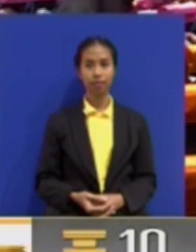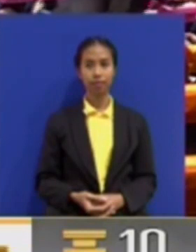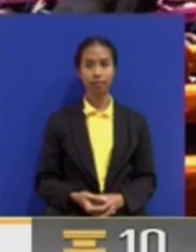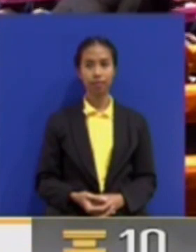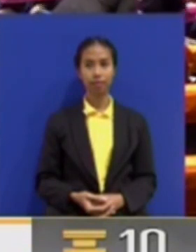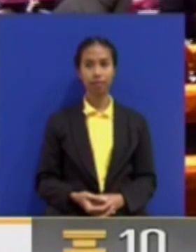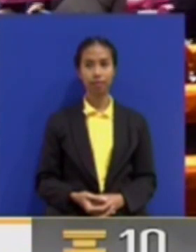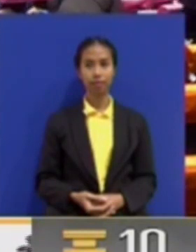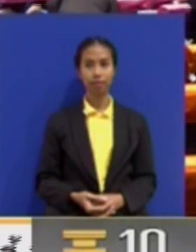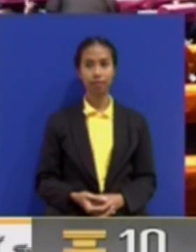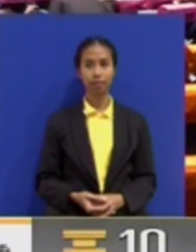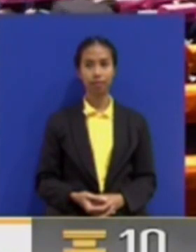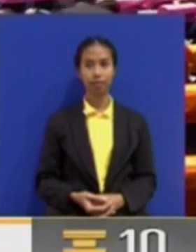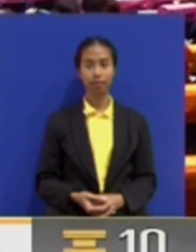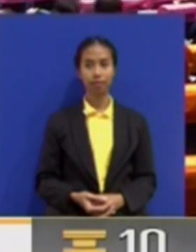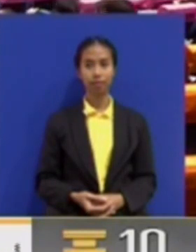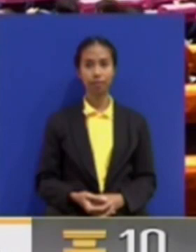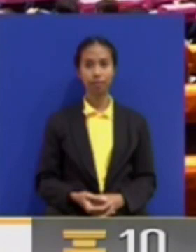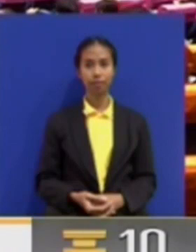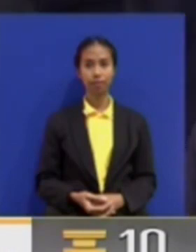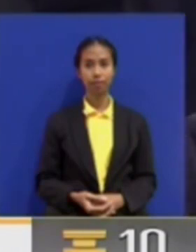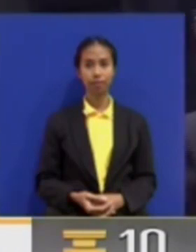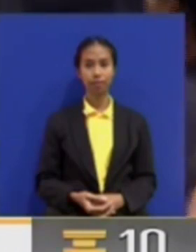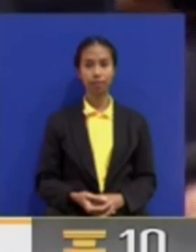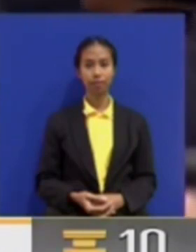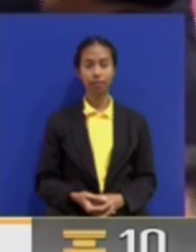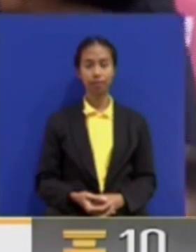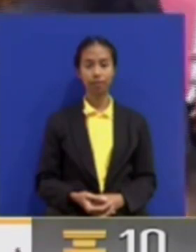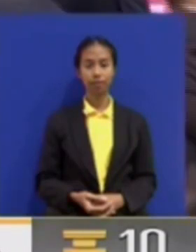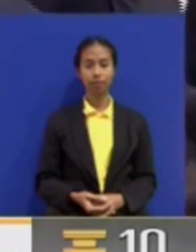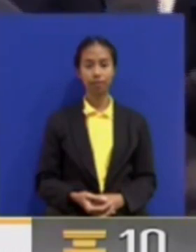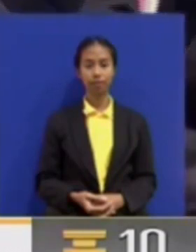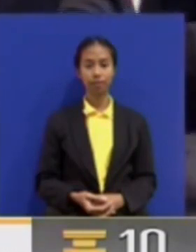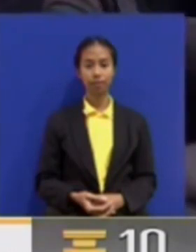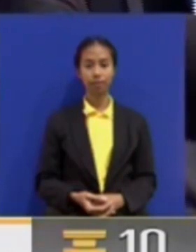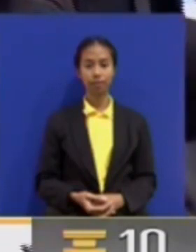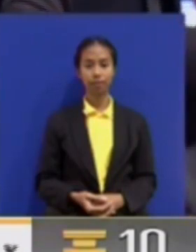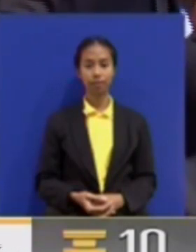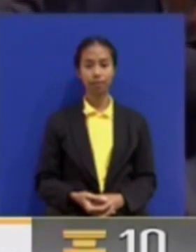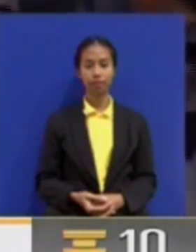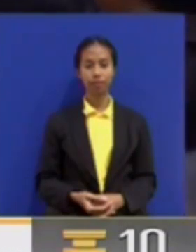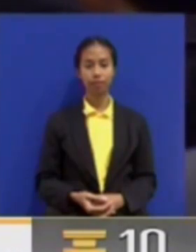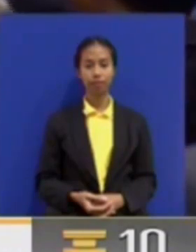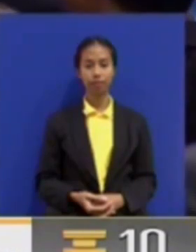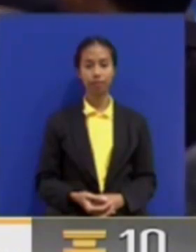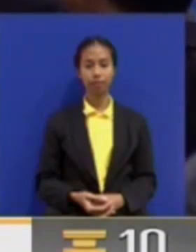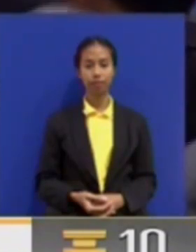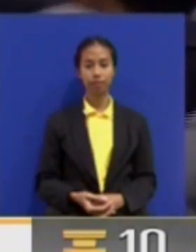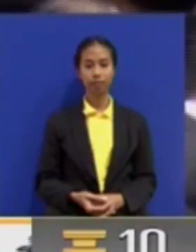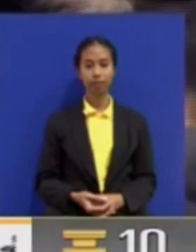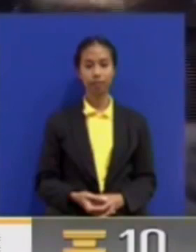รนะอะไรนะ 376 33 338กับ376 -3 338นะคะ